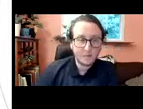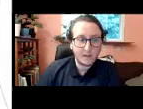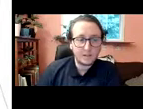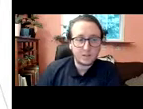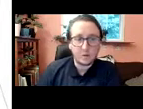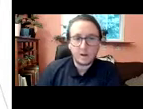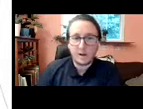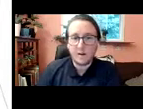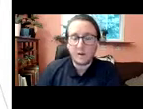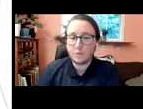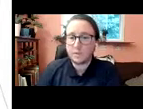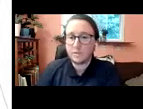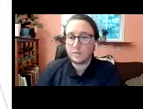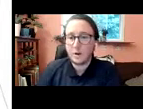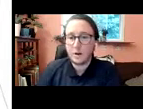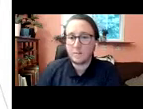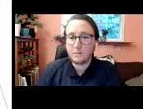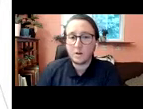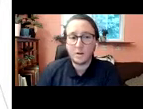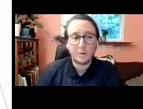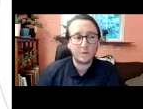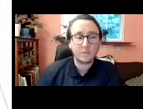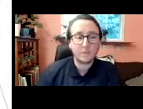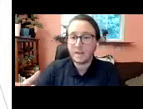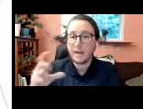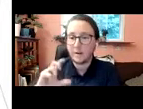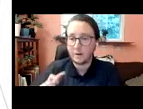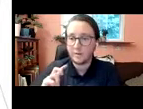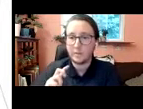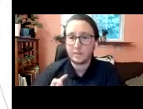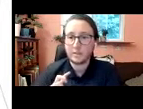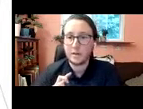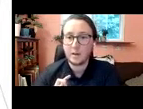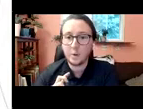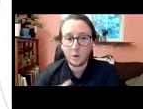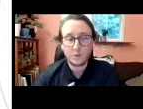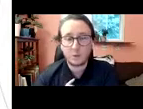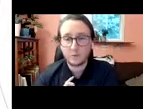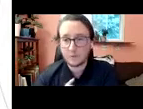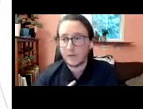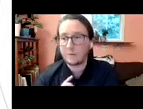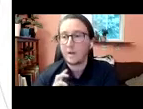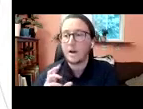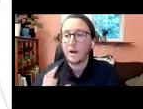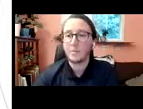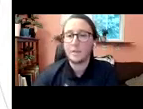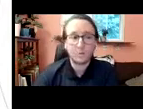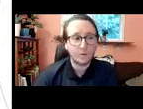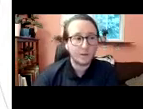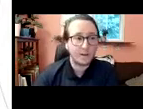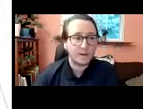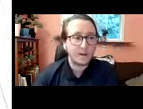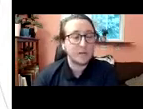docteurs montrent une certaine réticence à assumer la responsabilité. Par